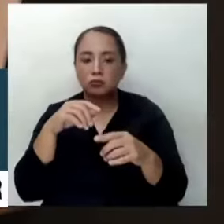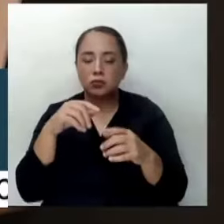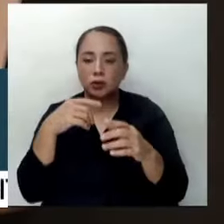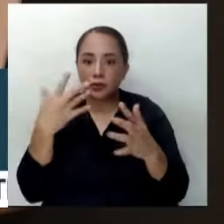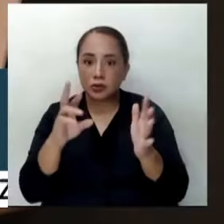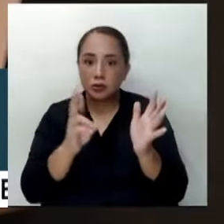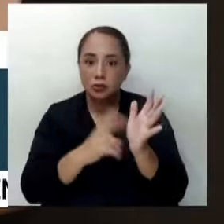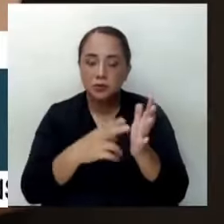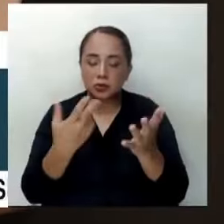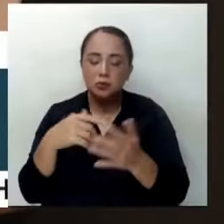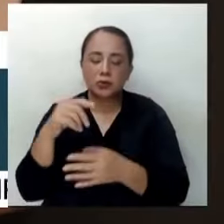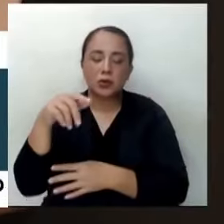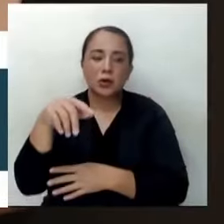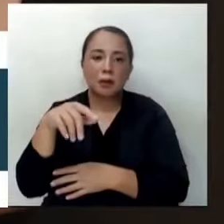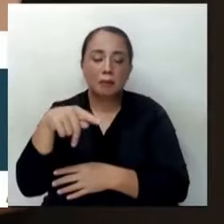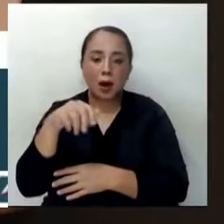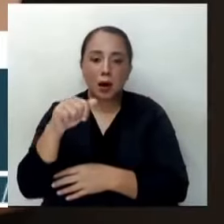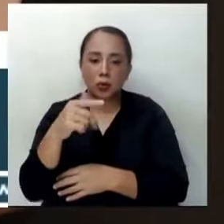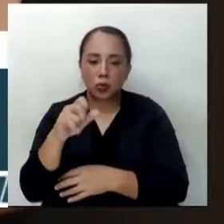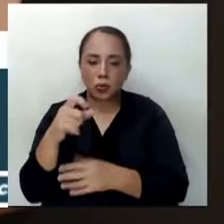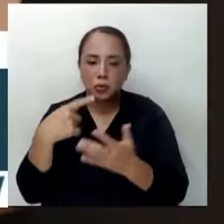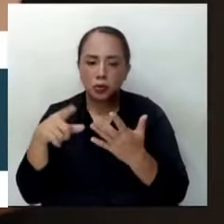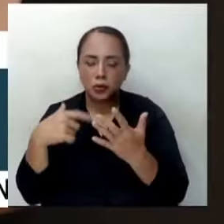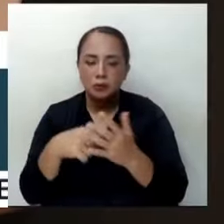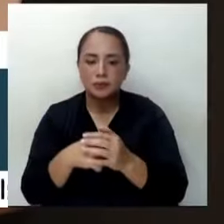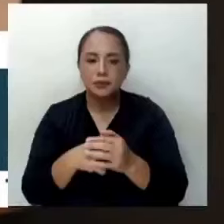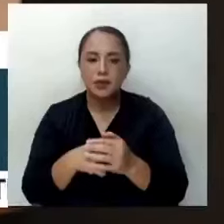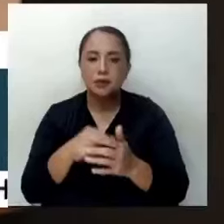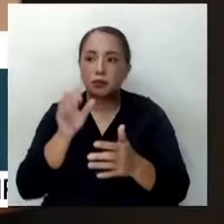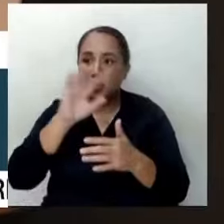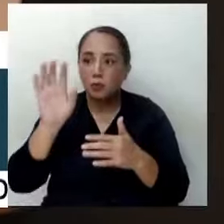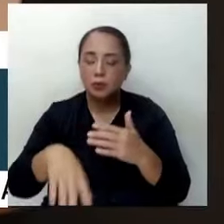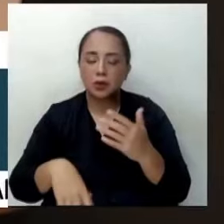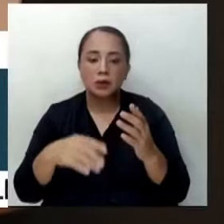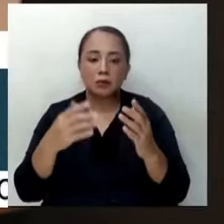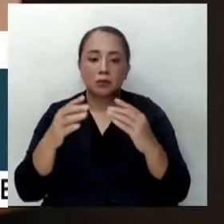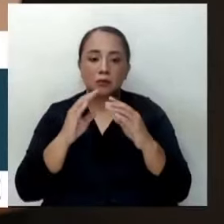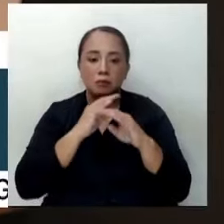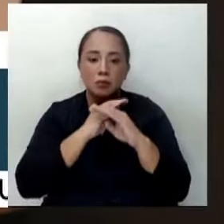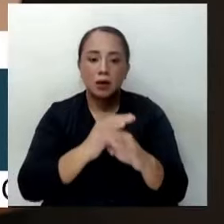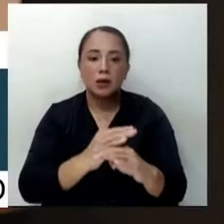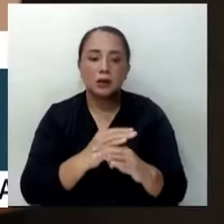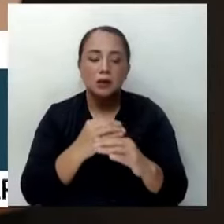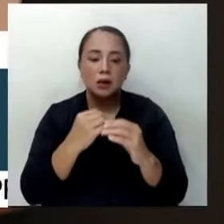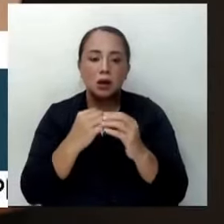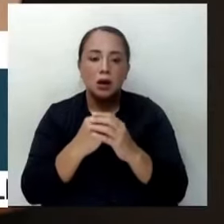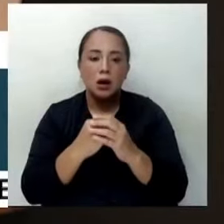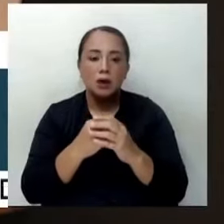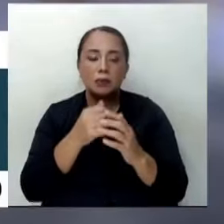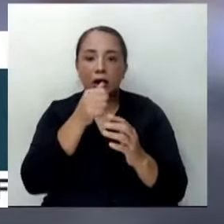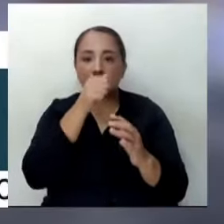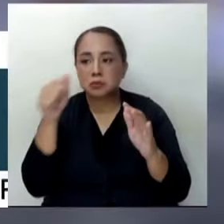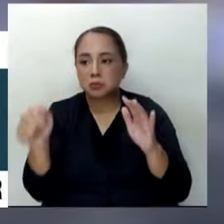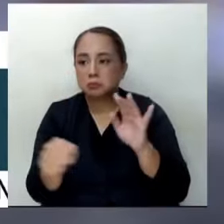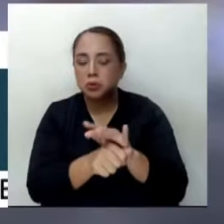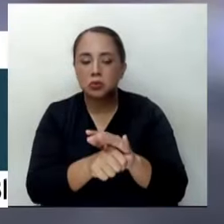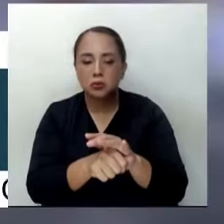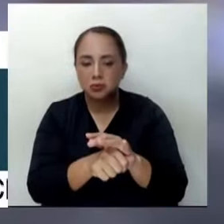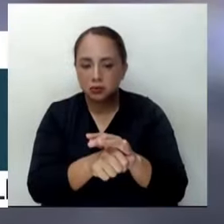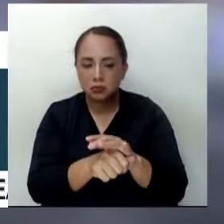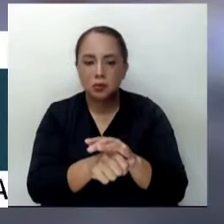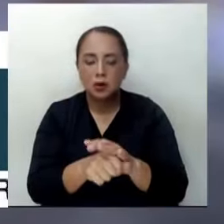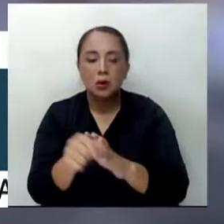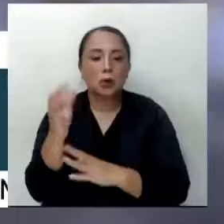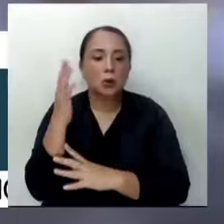Pag total ban yan, hindi nag-iisip yung iba. Pag tinotal ban mo yan, mag-underground yan. Kasi mukhang